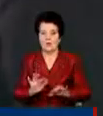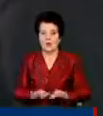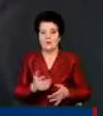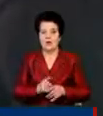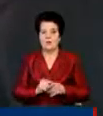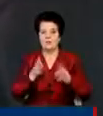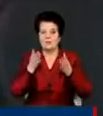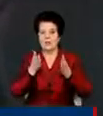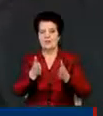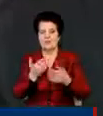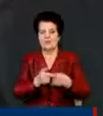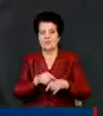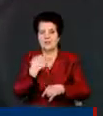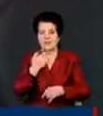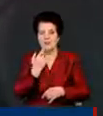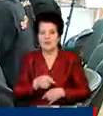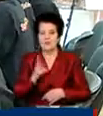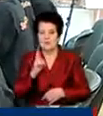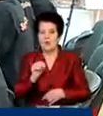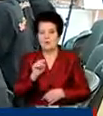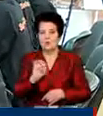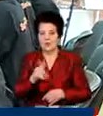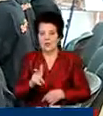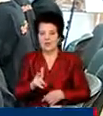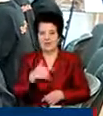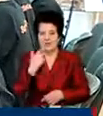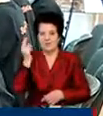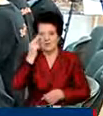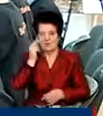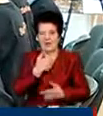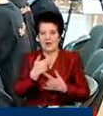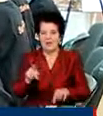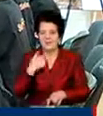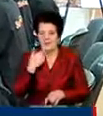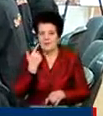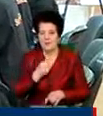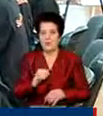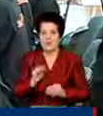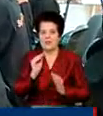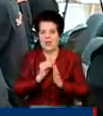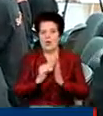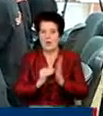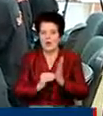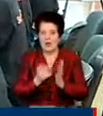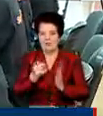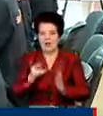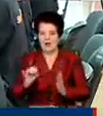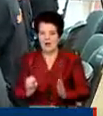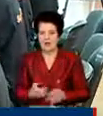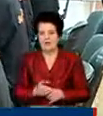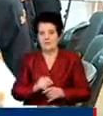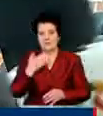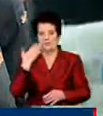de concentrați că au ajuns să vorbească în coduri. Am mai studiat și eu alte limbi de programare în trecut și din asta e destul